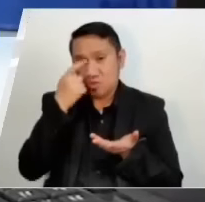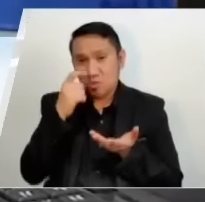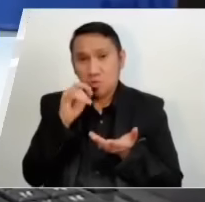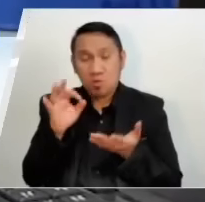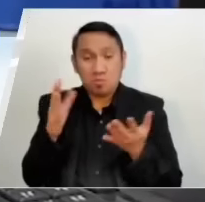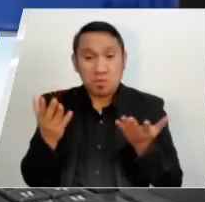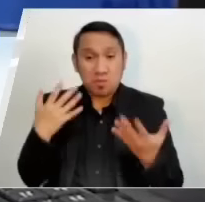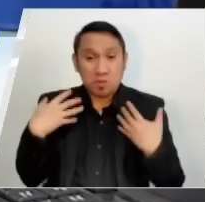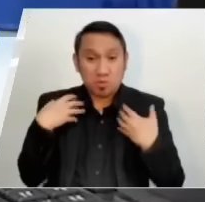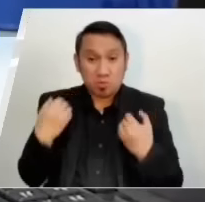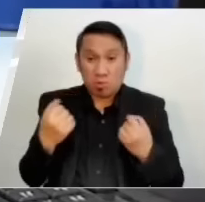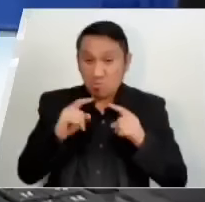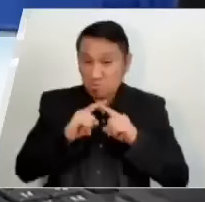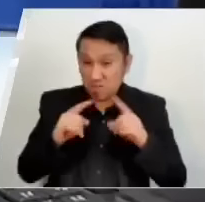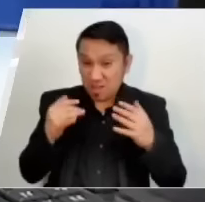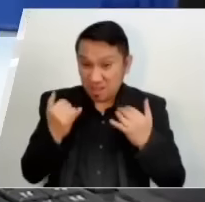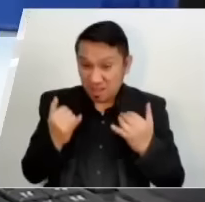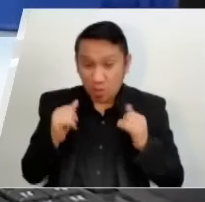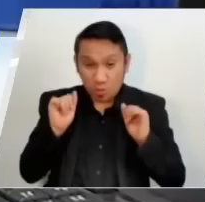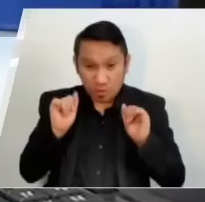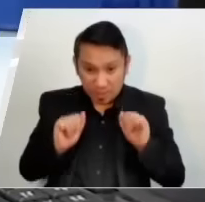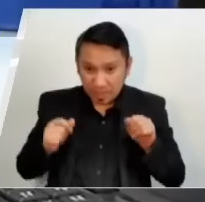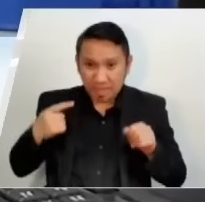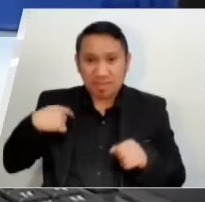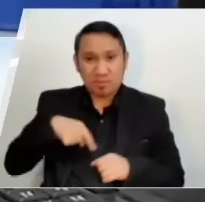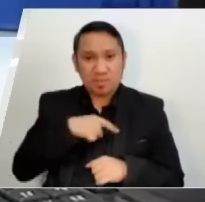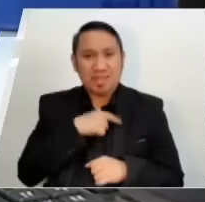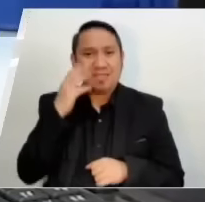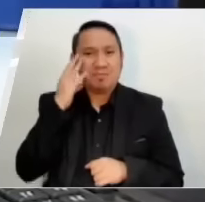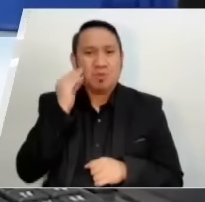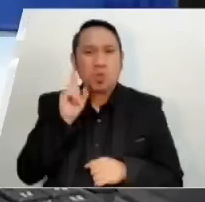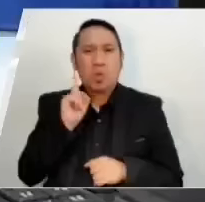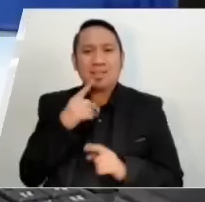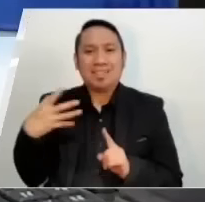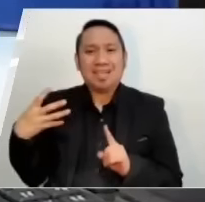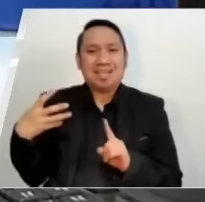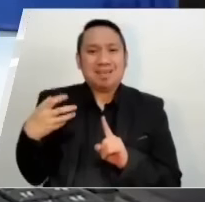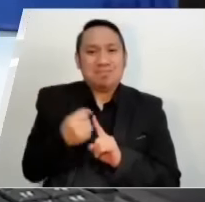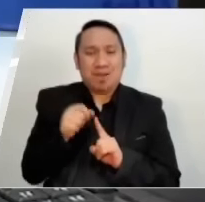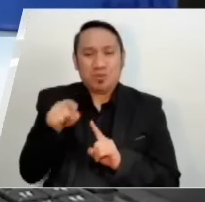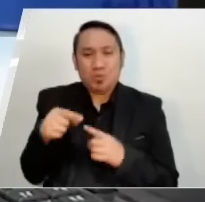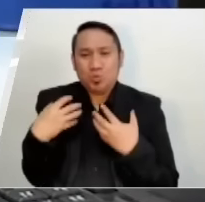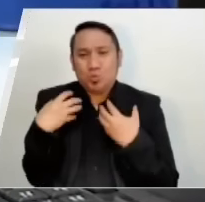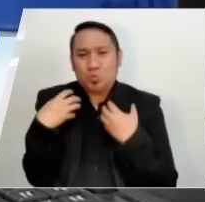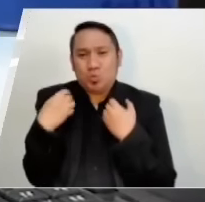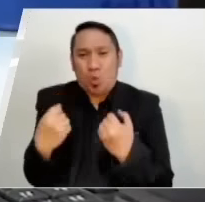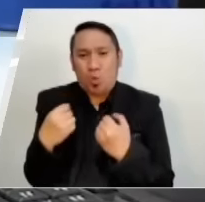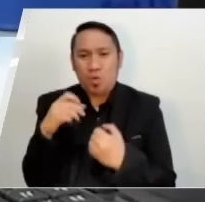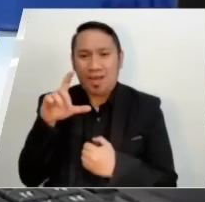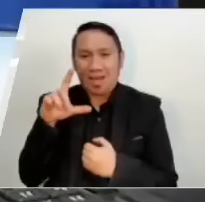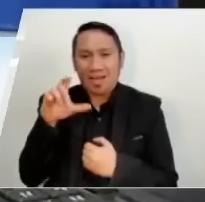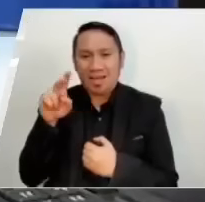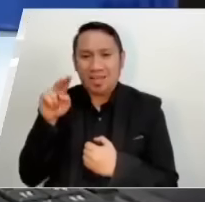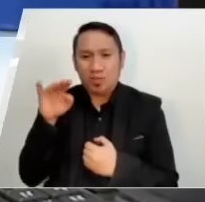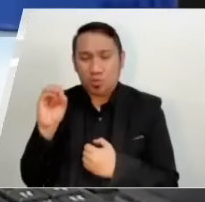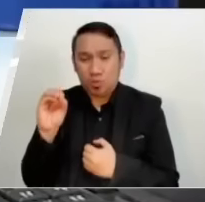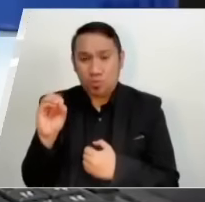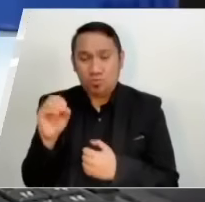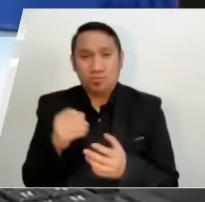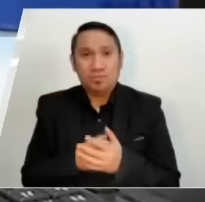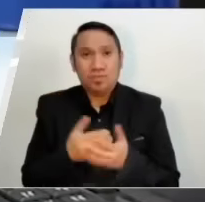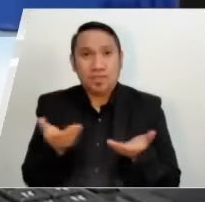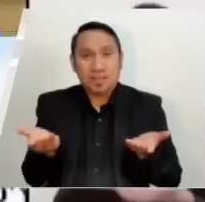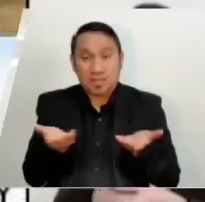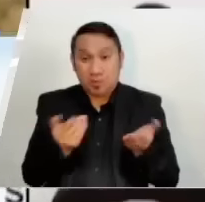pa lang natin mararanasan yung posible magiging impact nitong strong and mature El Nino dito sa pagsisimula